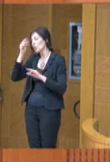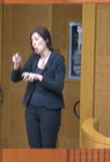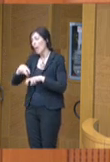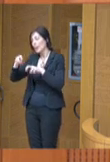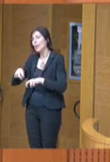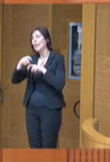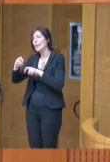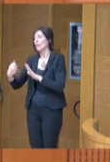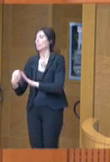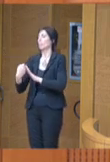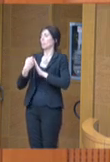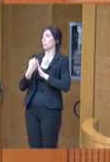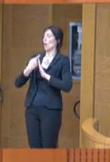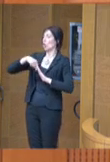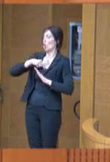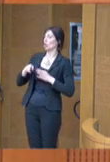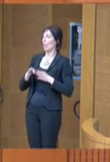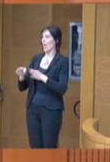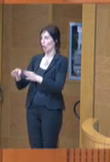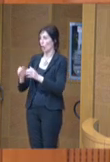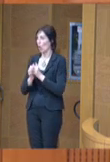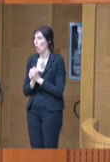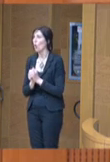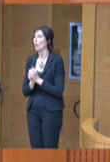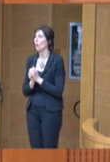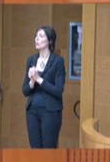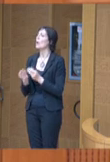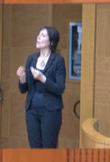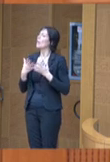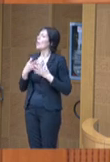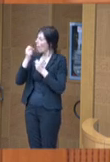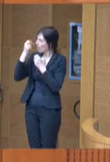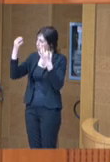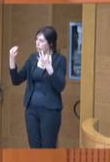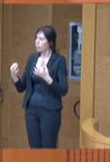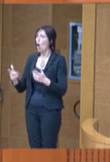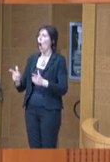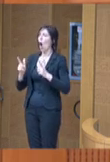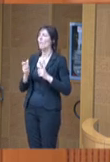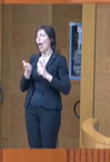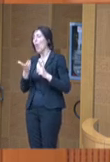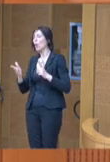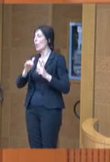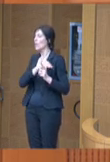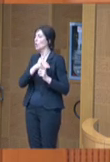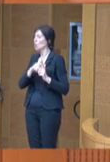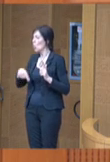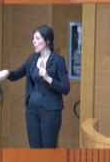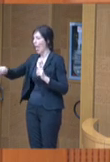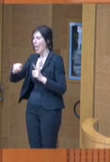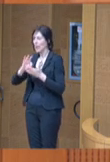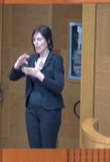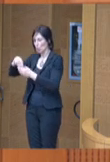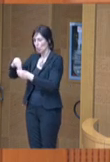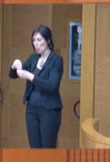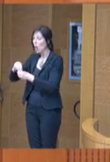nostro percorso, ma soprattutto lo connotano in modo ancora più professionale, offrendo per alcuni studenti del nostro istituto